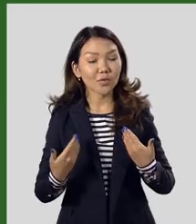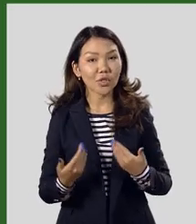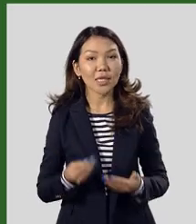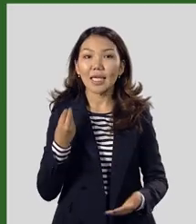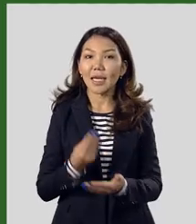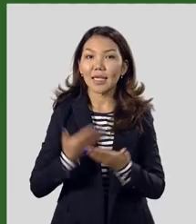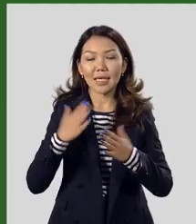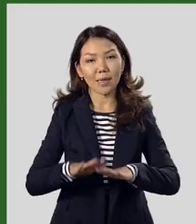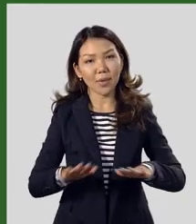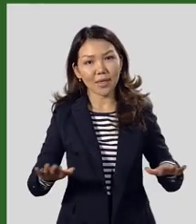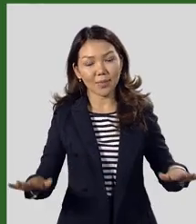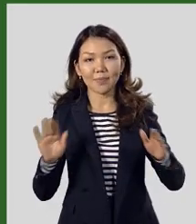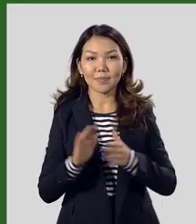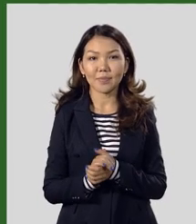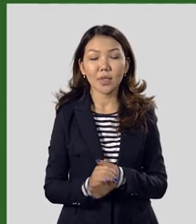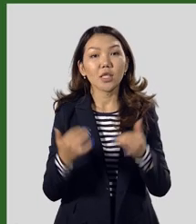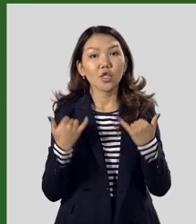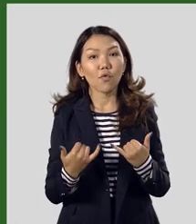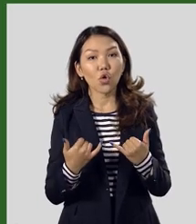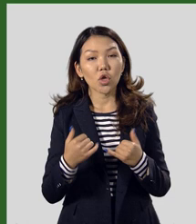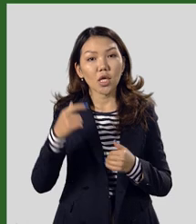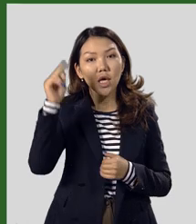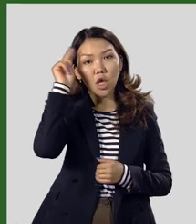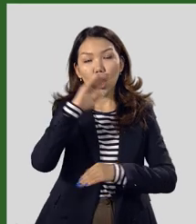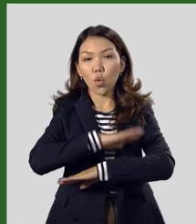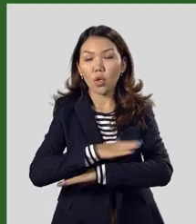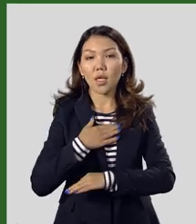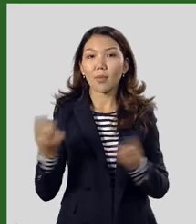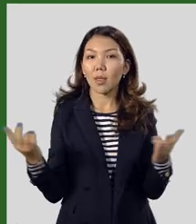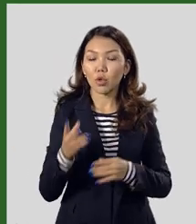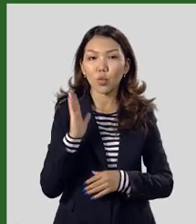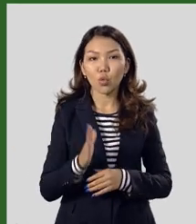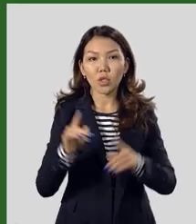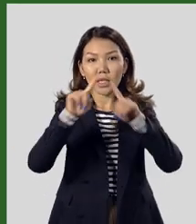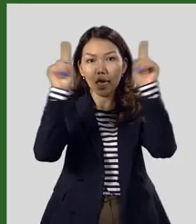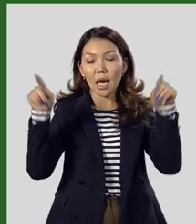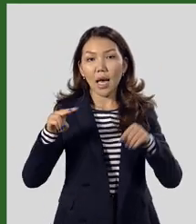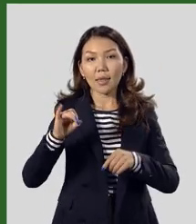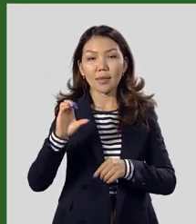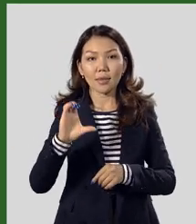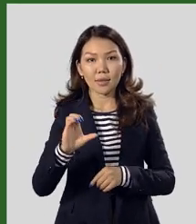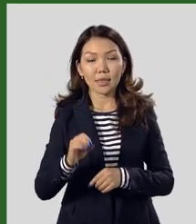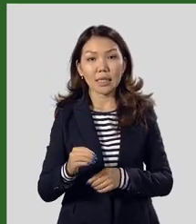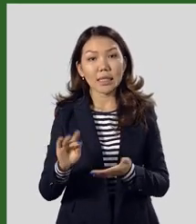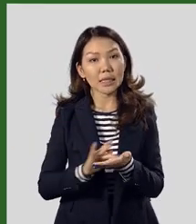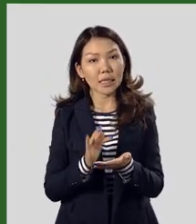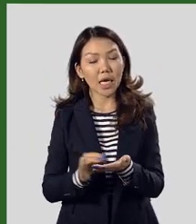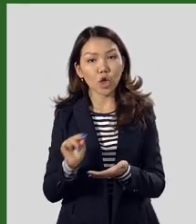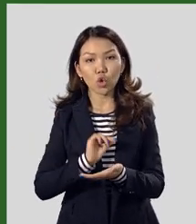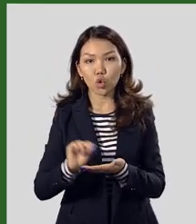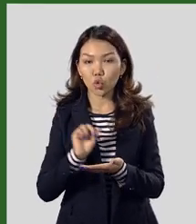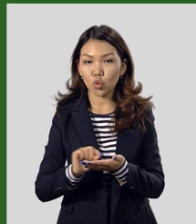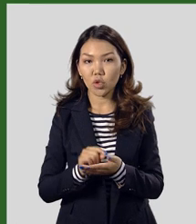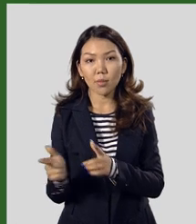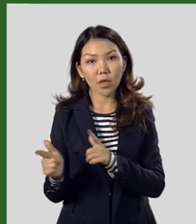Здравствуйте, дорогие ребята! Сегодня на уроке нам необходим будет атлас и тетрадь с ручкой.